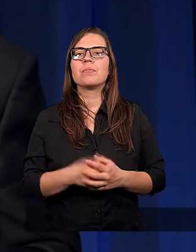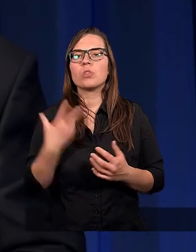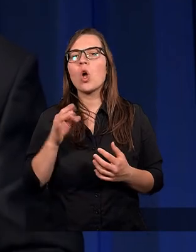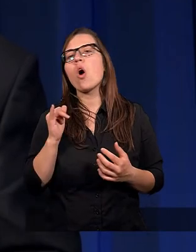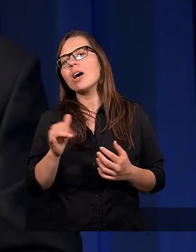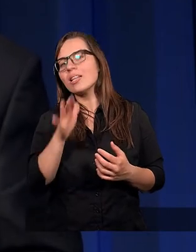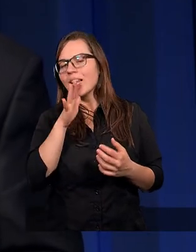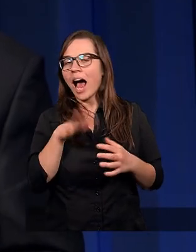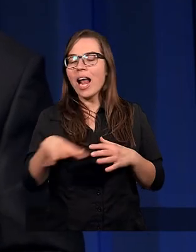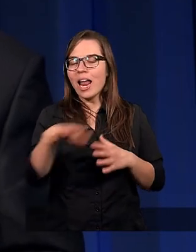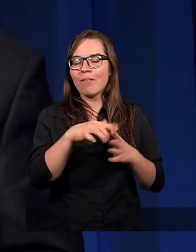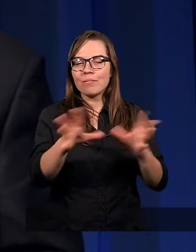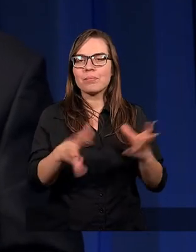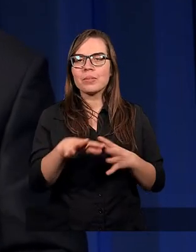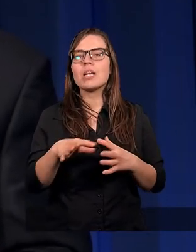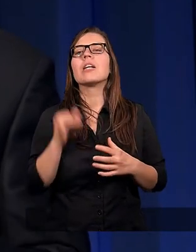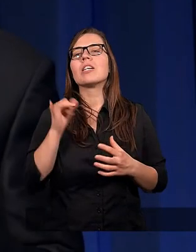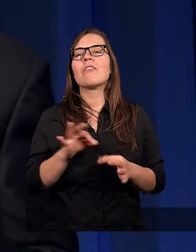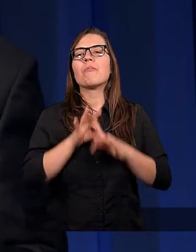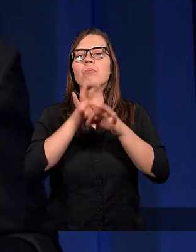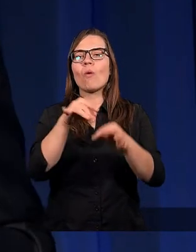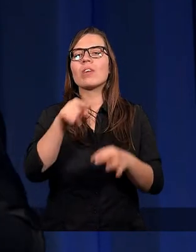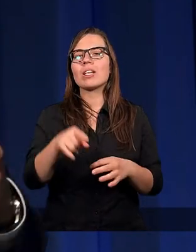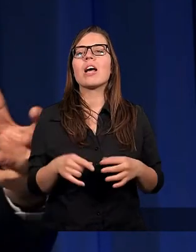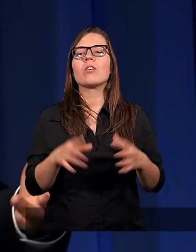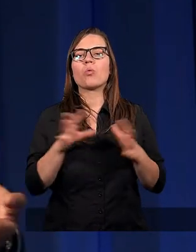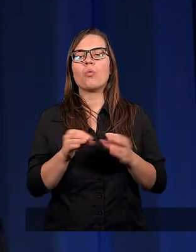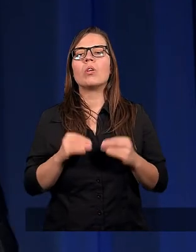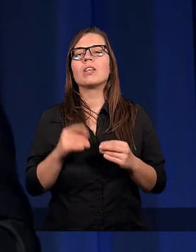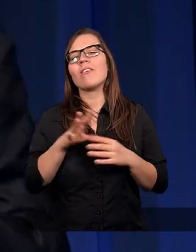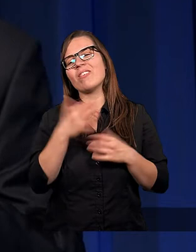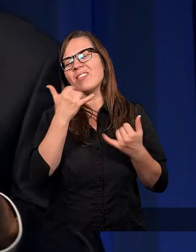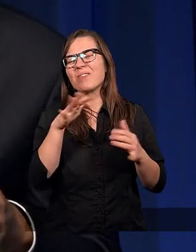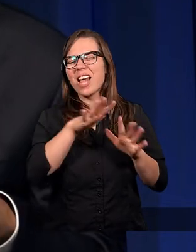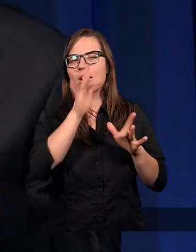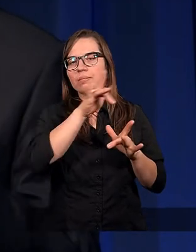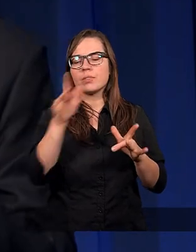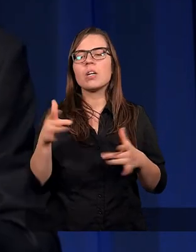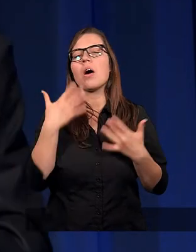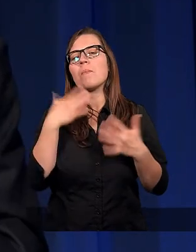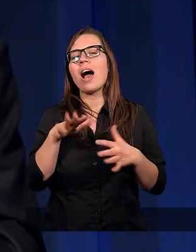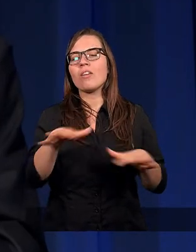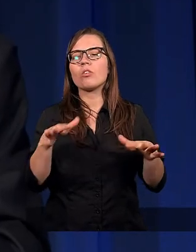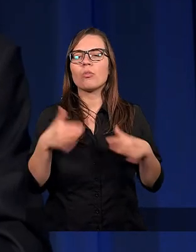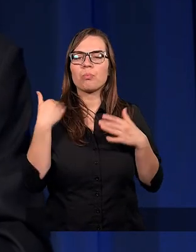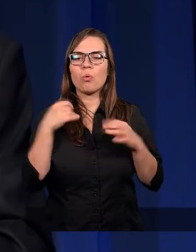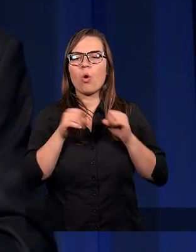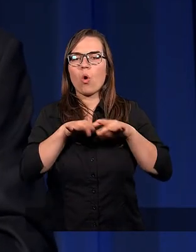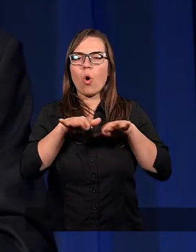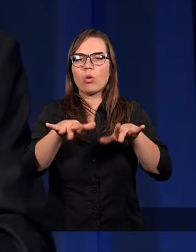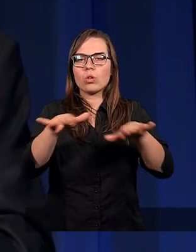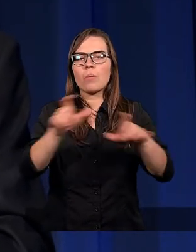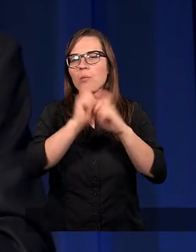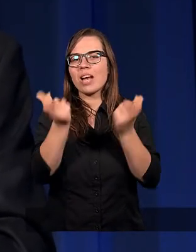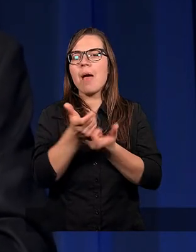no, Izraela i wprowadził ten kult w Betel, Dan. Zresztą bawochwalstwo rozeszło się wtedy